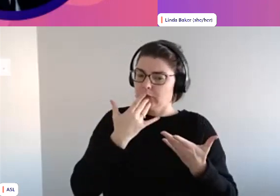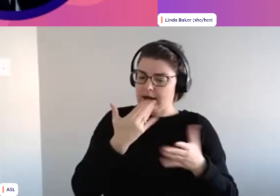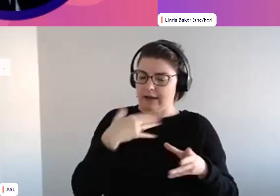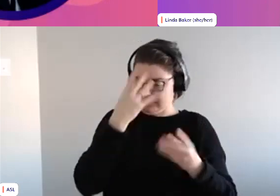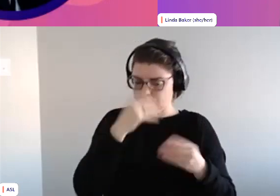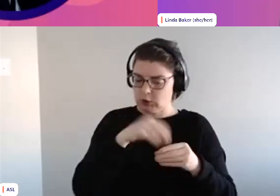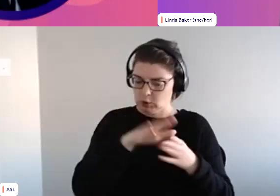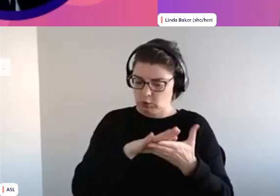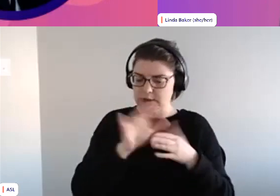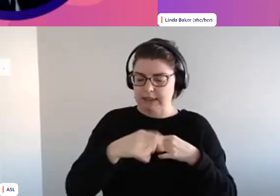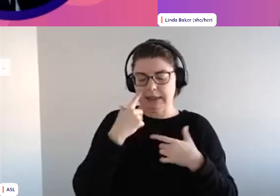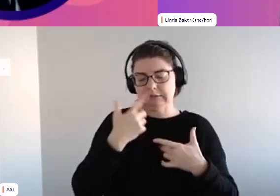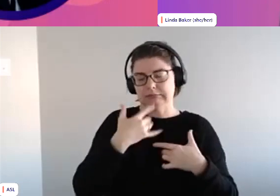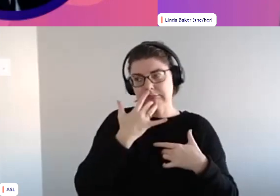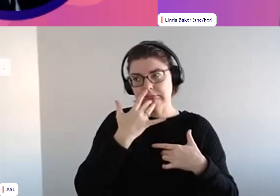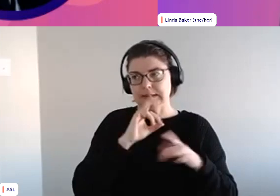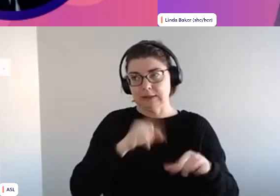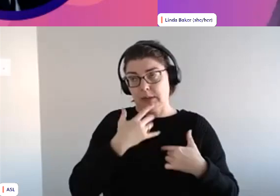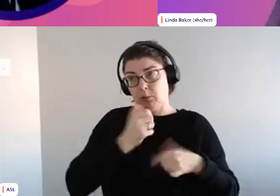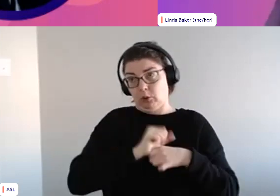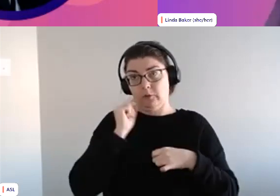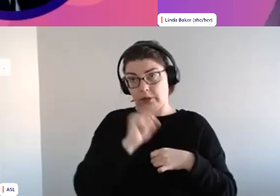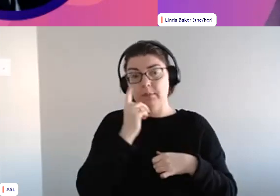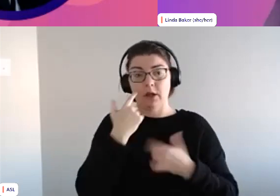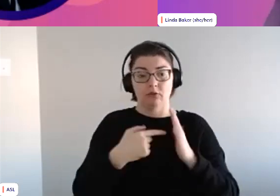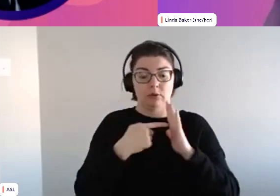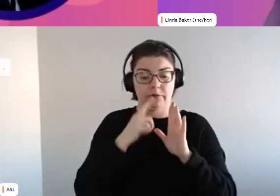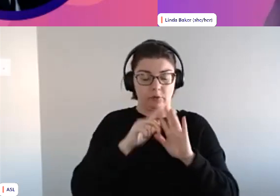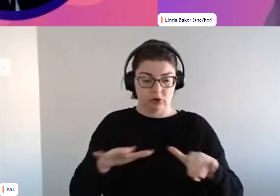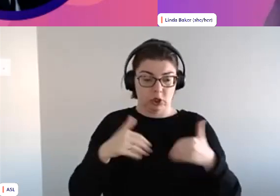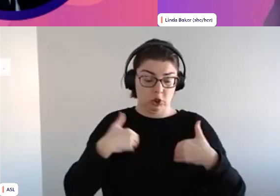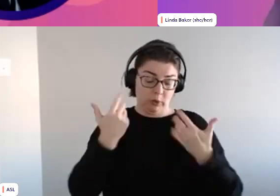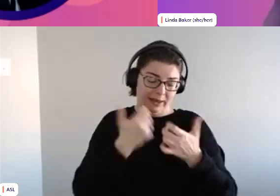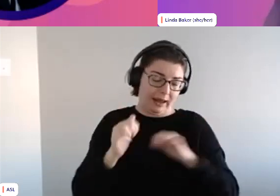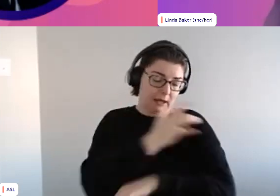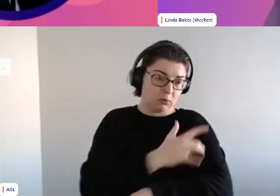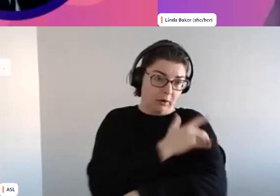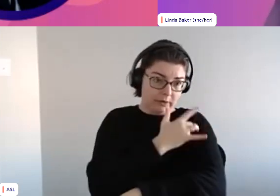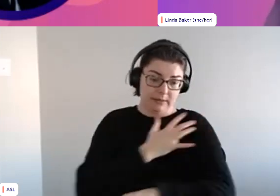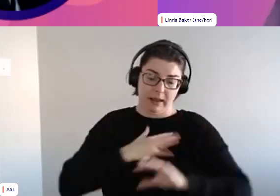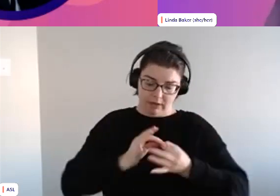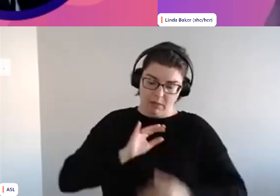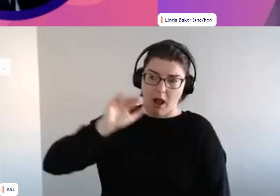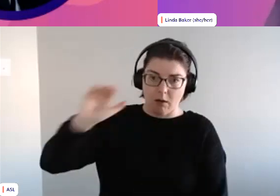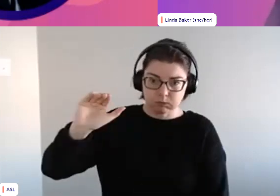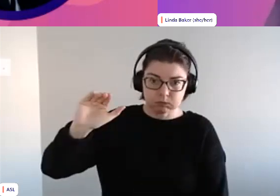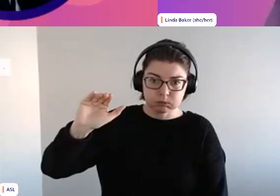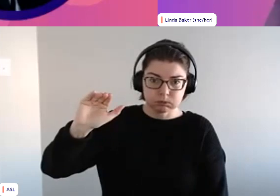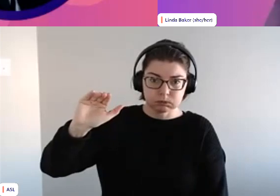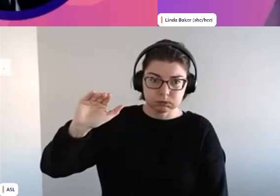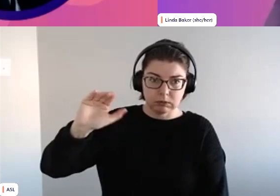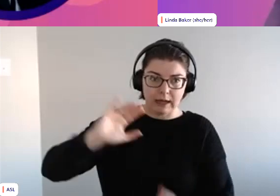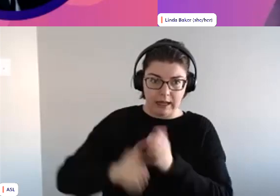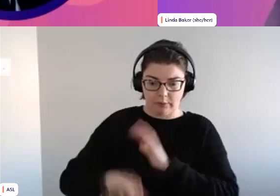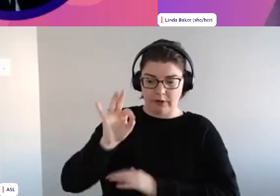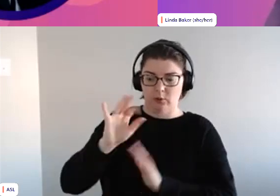ma réponse est un peu biaisée mais vous pouvez contacter le représentant des enfants et des jeunes dans n'importe